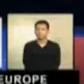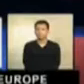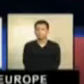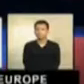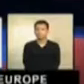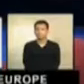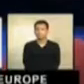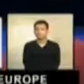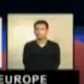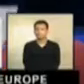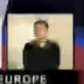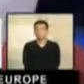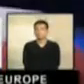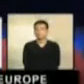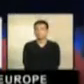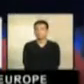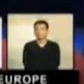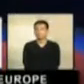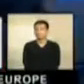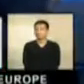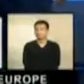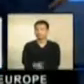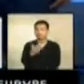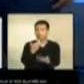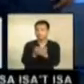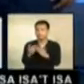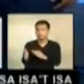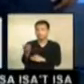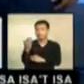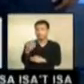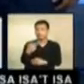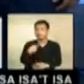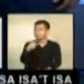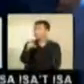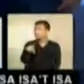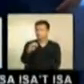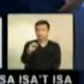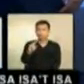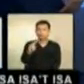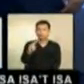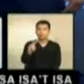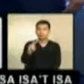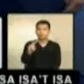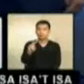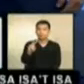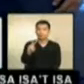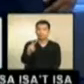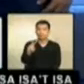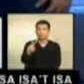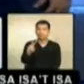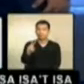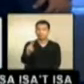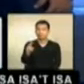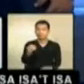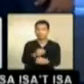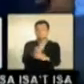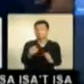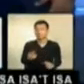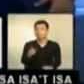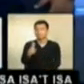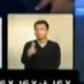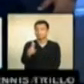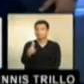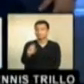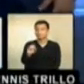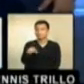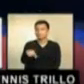sir. Pakilala po kayo, sir. Good morning. Po si Pio to Montanyan. Okay. Officer in charge ng WCPD